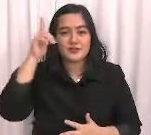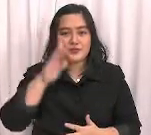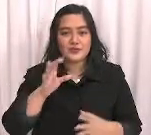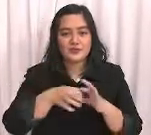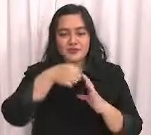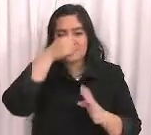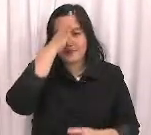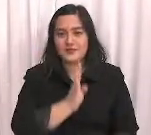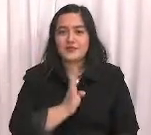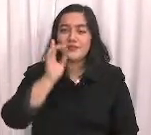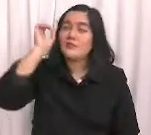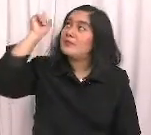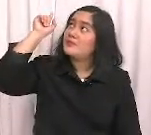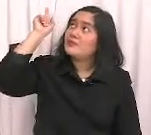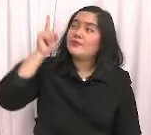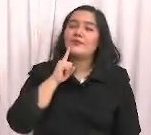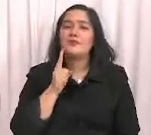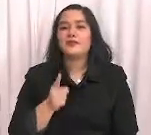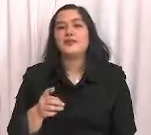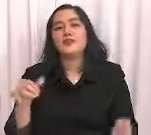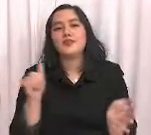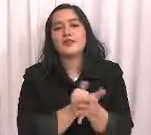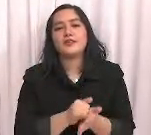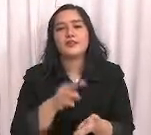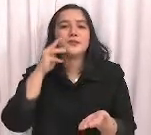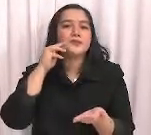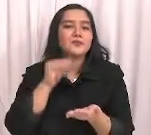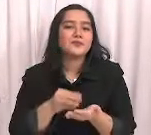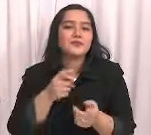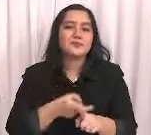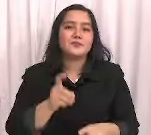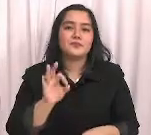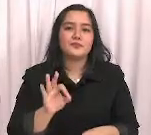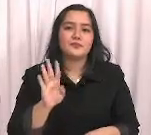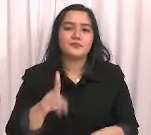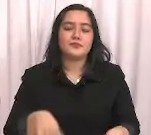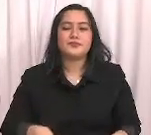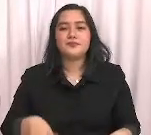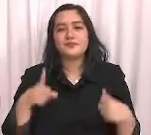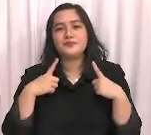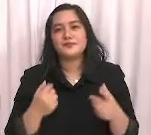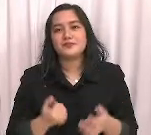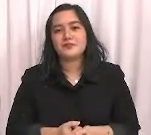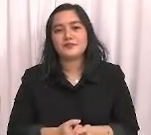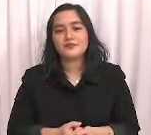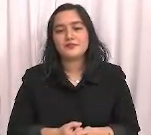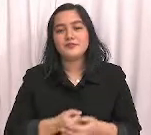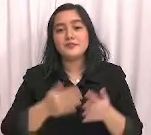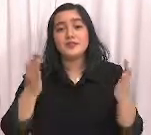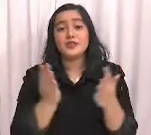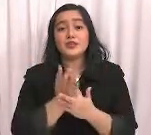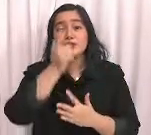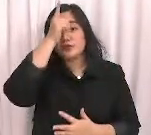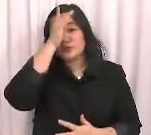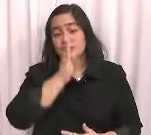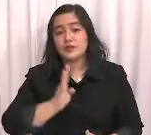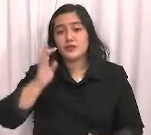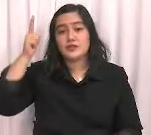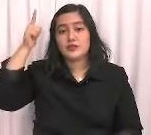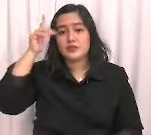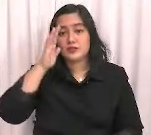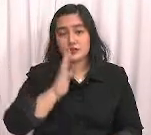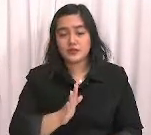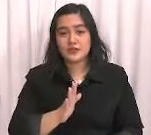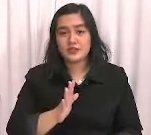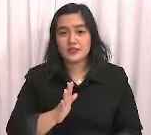po yung kay Ma'am Seni Villaranda. Sabi niya po, by God's grace ay naiiwasan natin mga mothers na umiwas